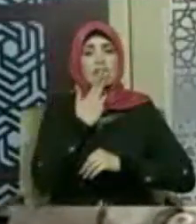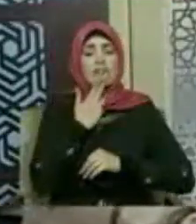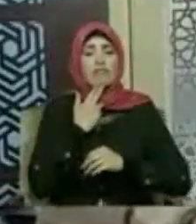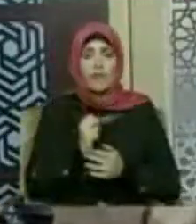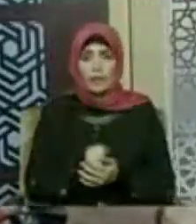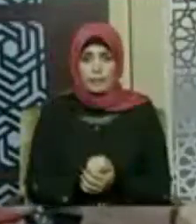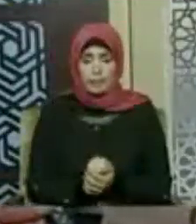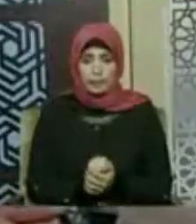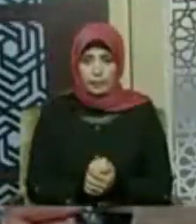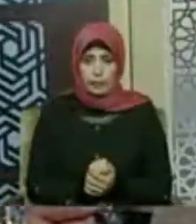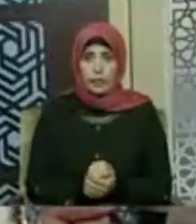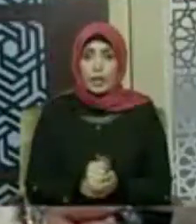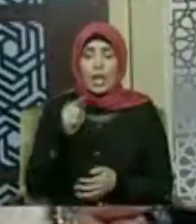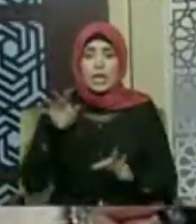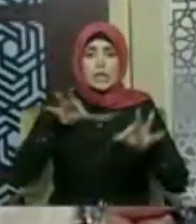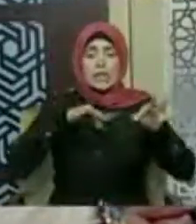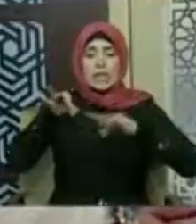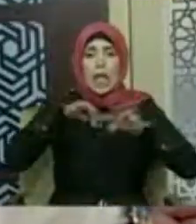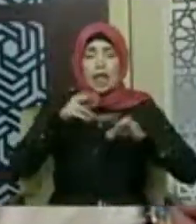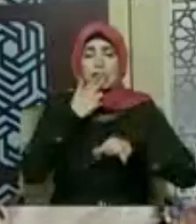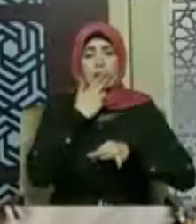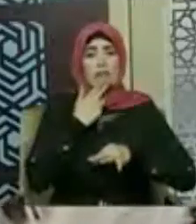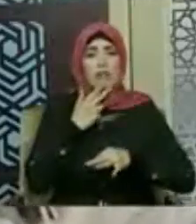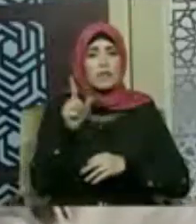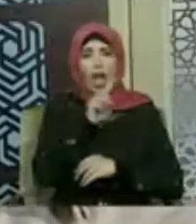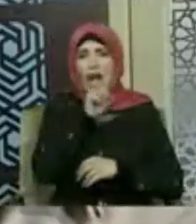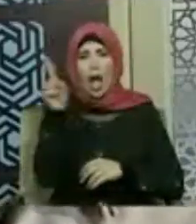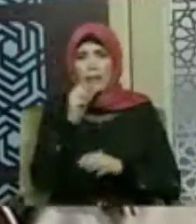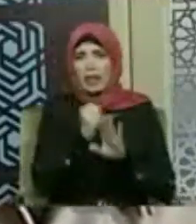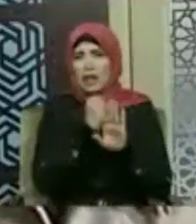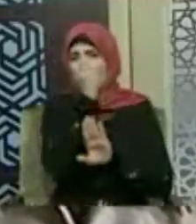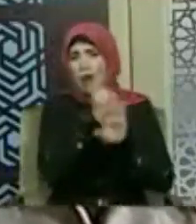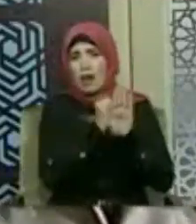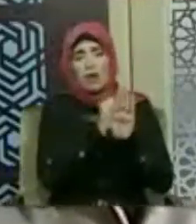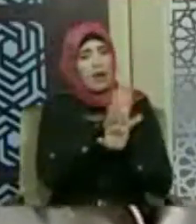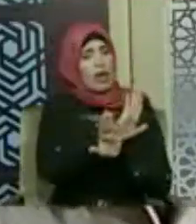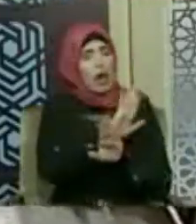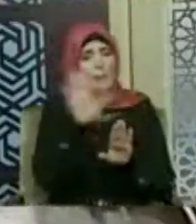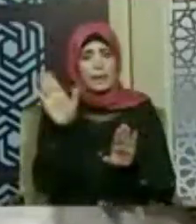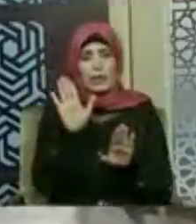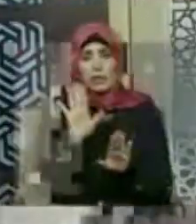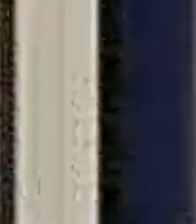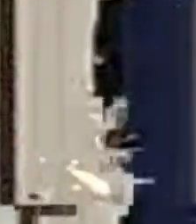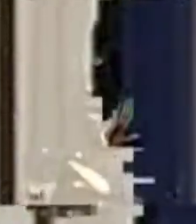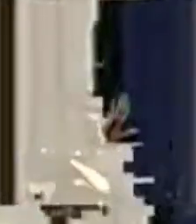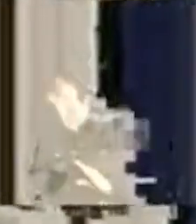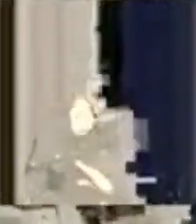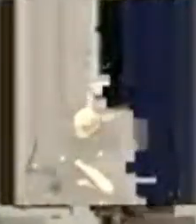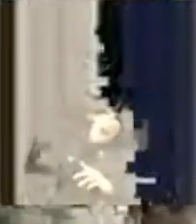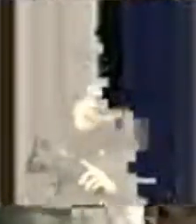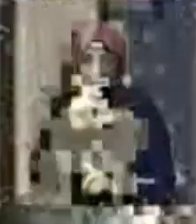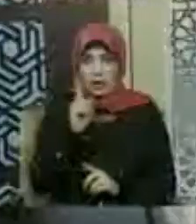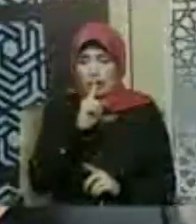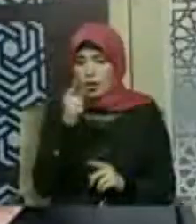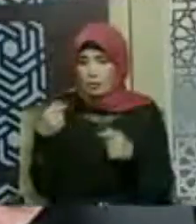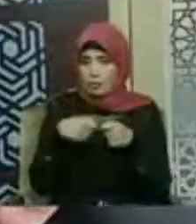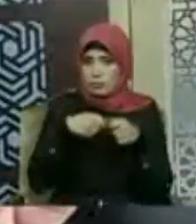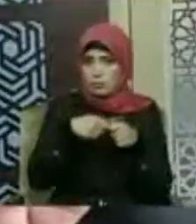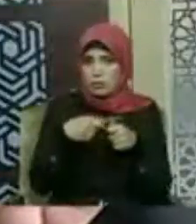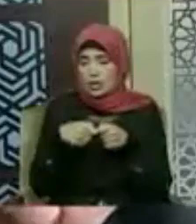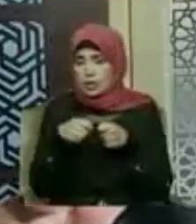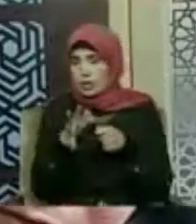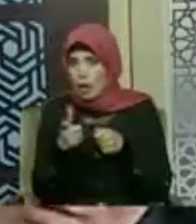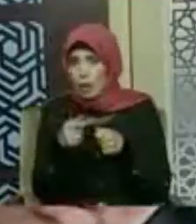التي لا تخون ولا تغدر ولا تتآمر ولا تمكر،